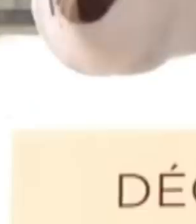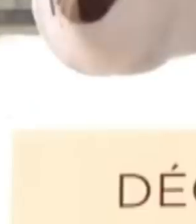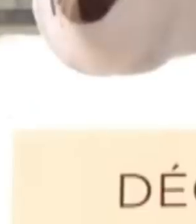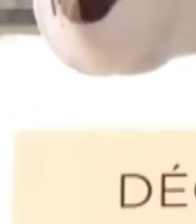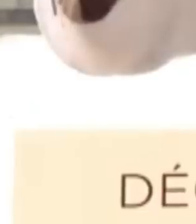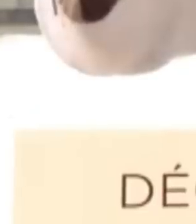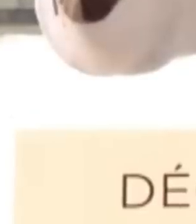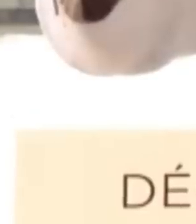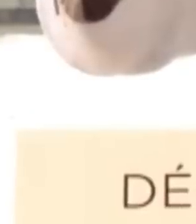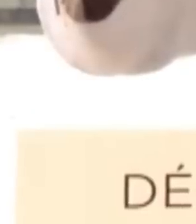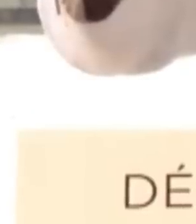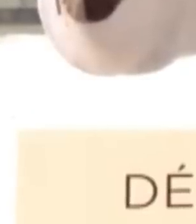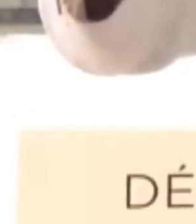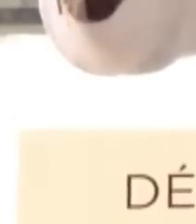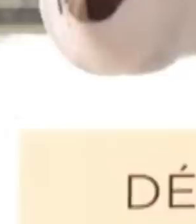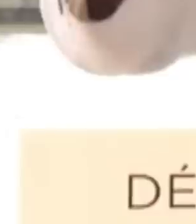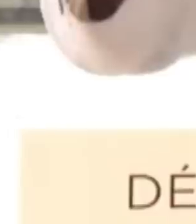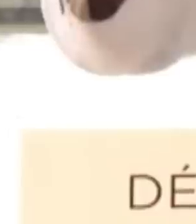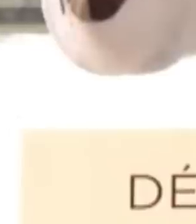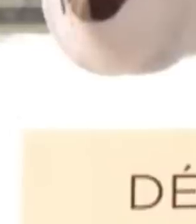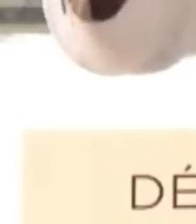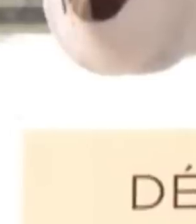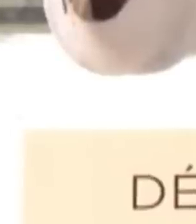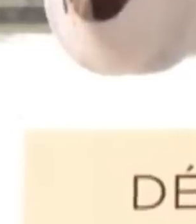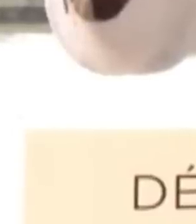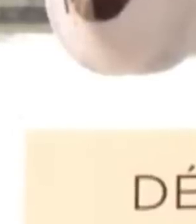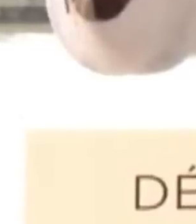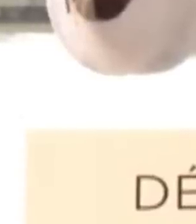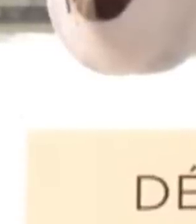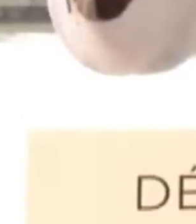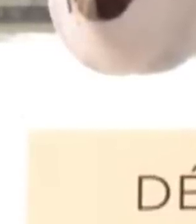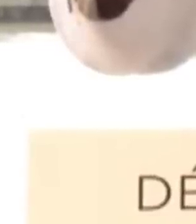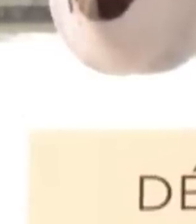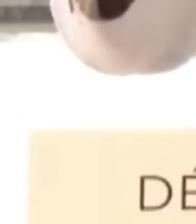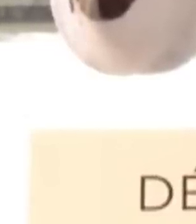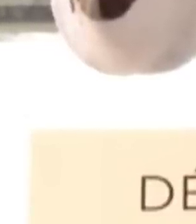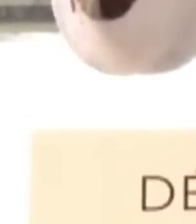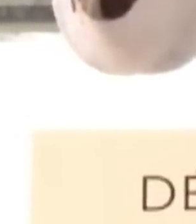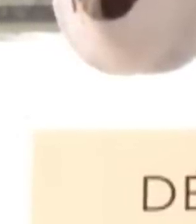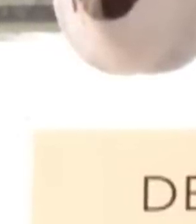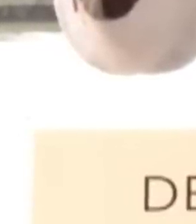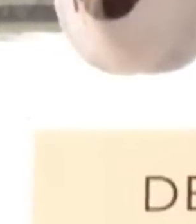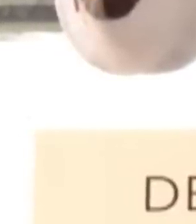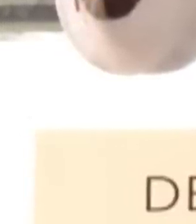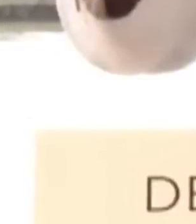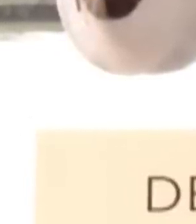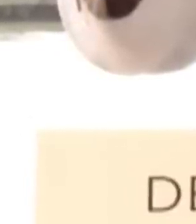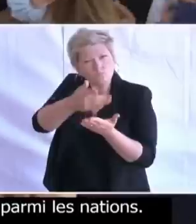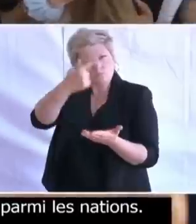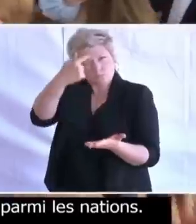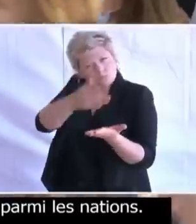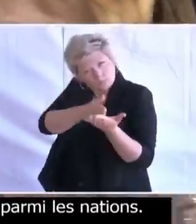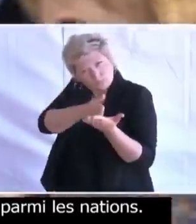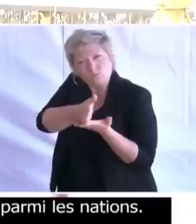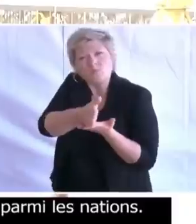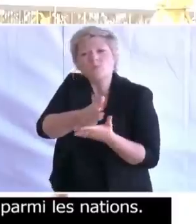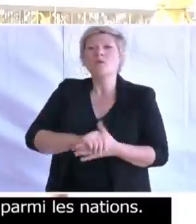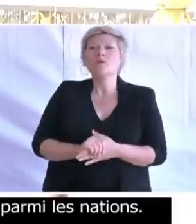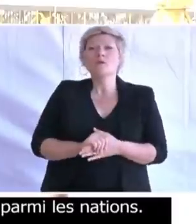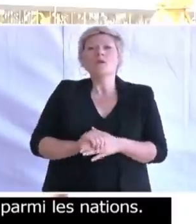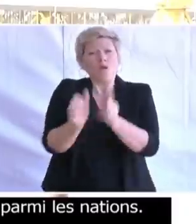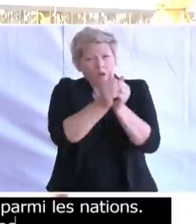que rien. Une considération, dignité, il y a tout un vocabulaire qui est assez intéressant qu'elle pourrait être amenée à développer. Je sais pas si elle le fera pendant la campagne, on verra ça, on suivra ça.